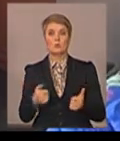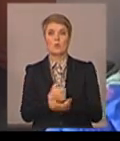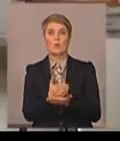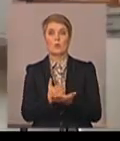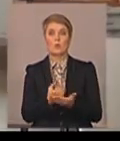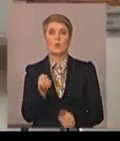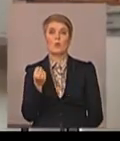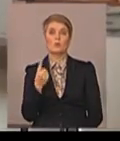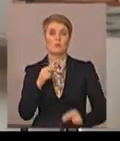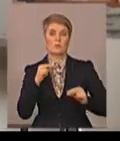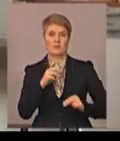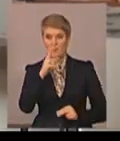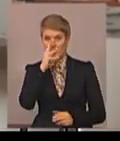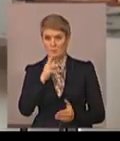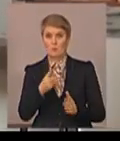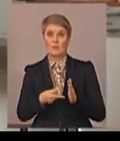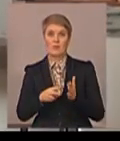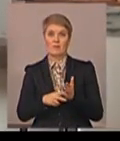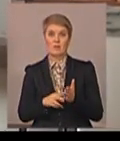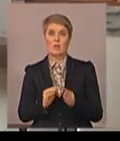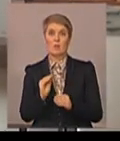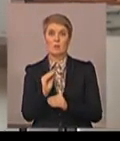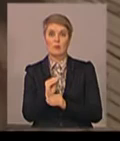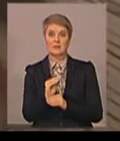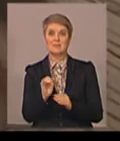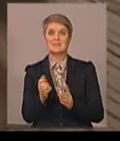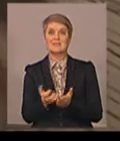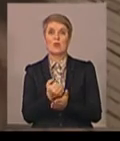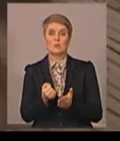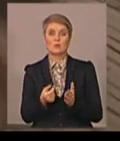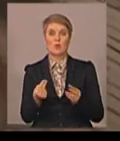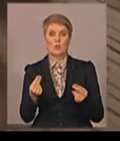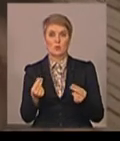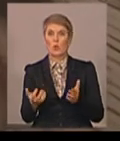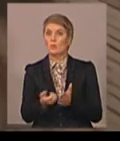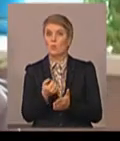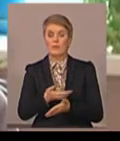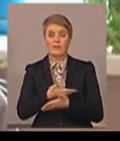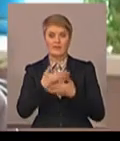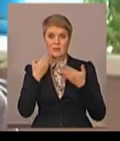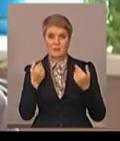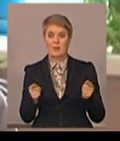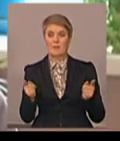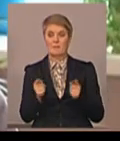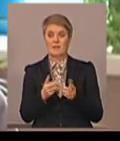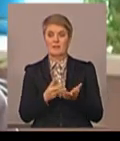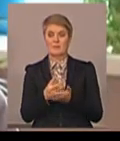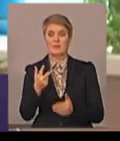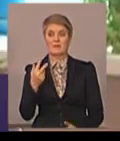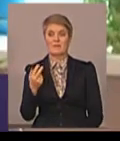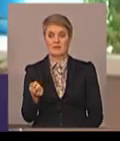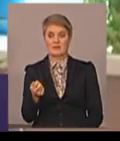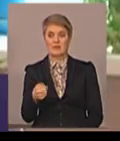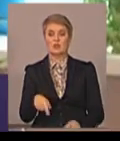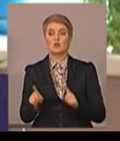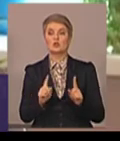працівників. Зарплату їм планували виплачувати із зароблених на оренді коштів, але доходів немає. Мінімальна зарплата 3200. Для